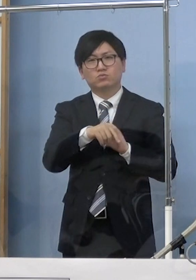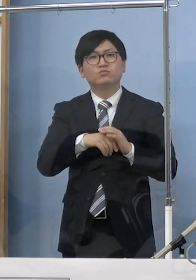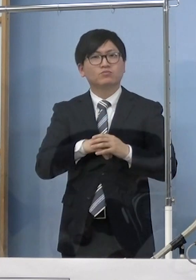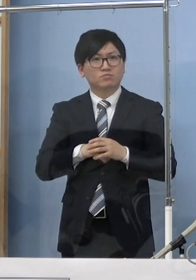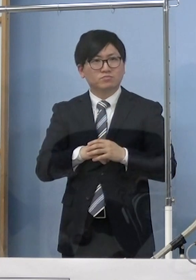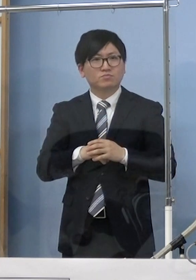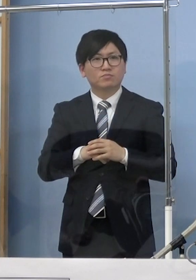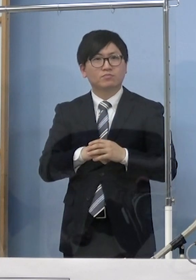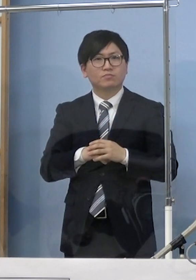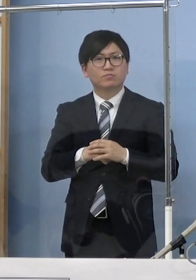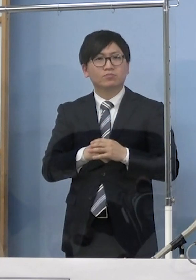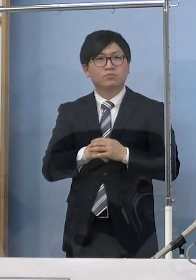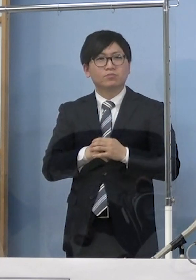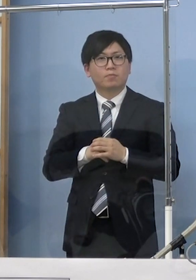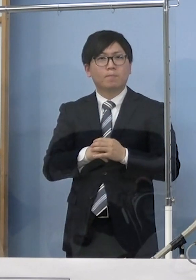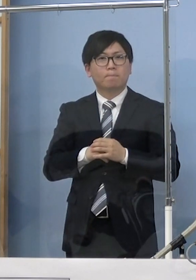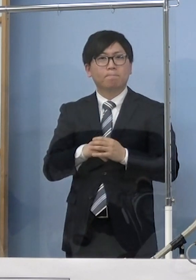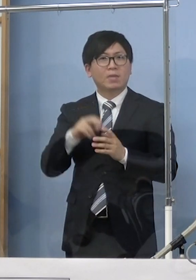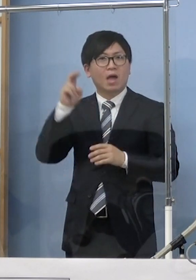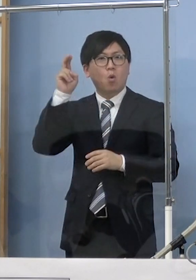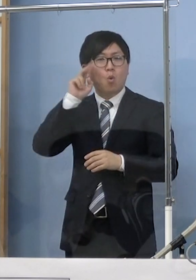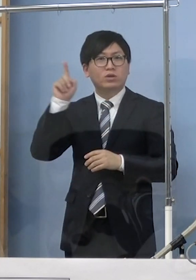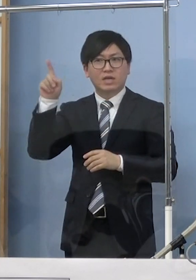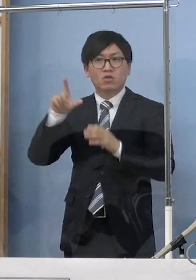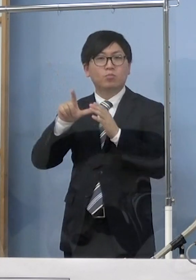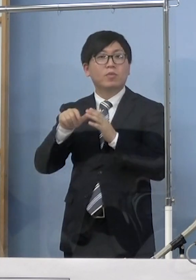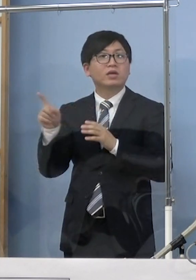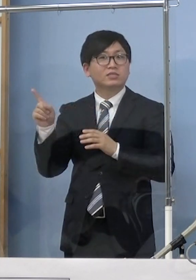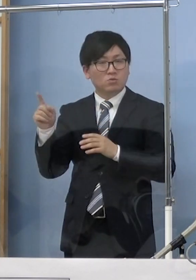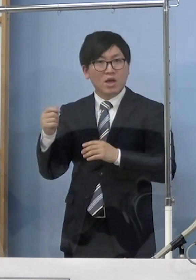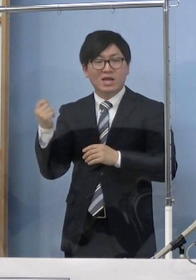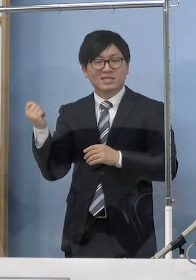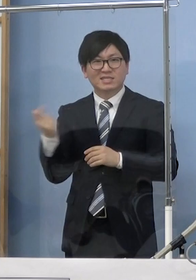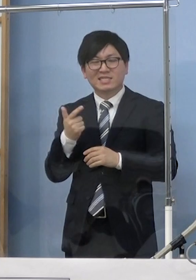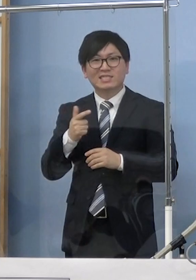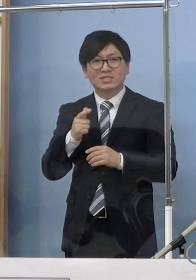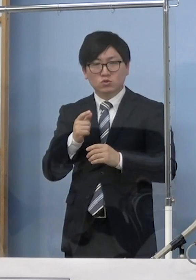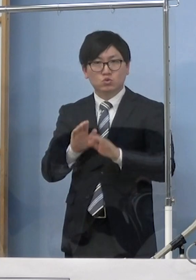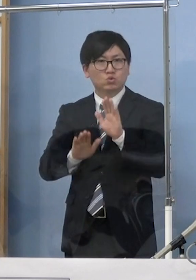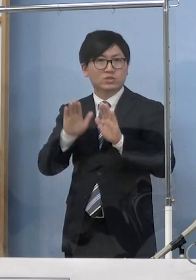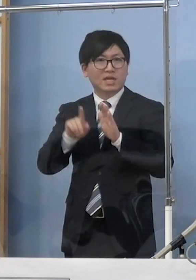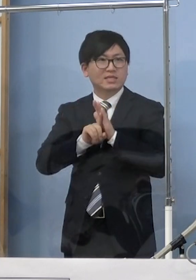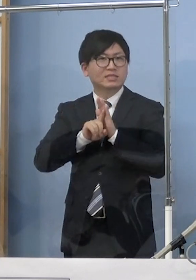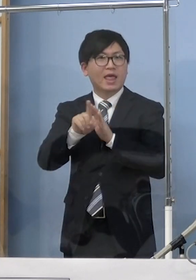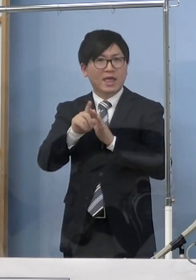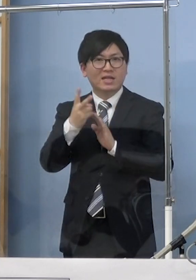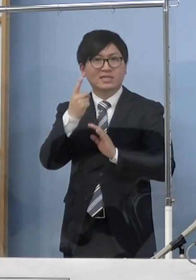はこれ緊急事態宣言再びから始まって、で一旦開けて、